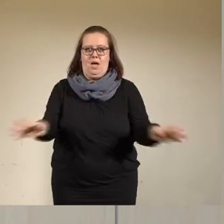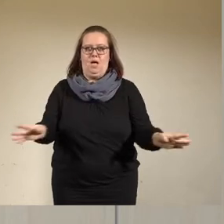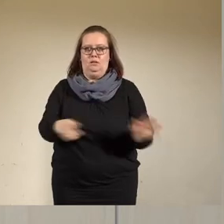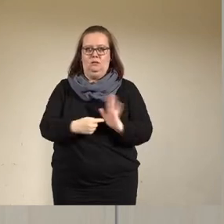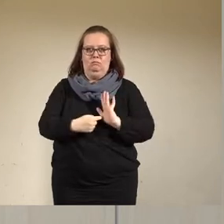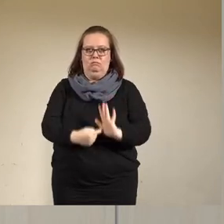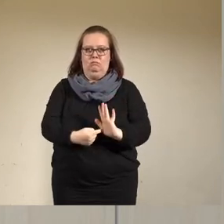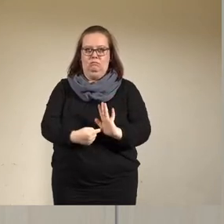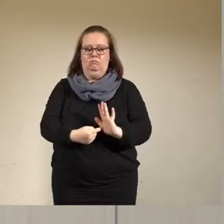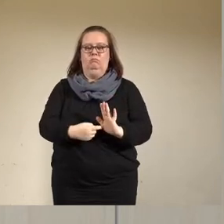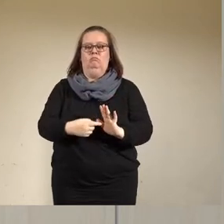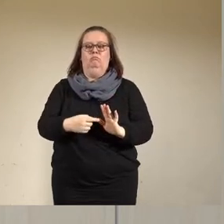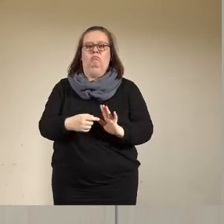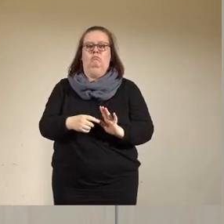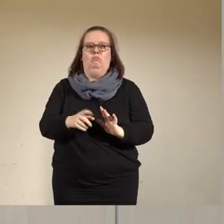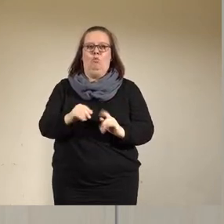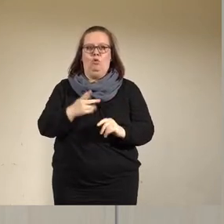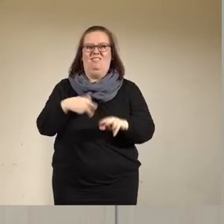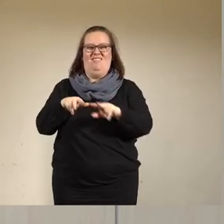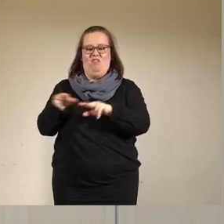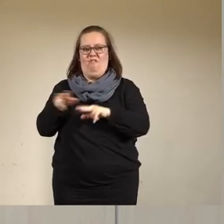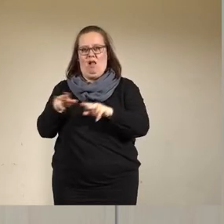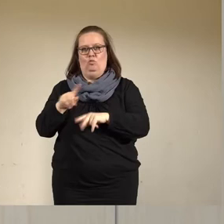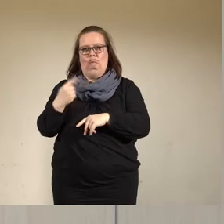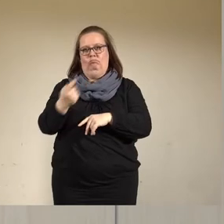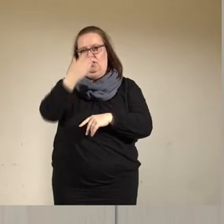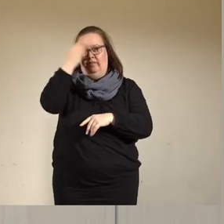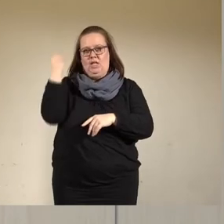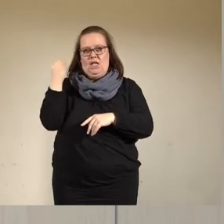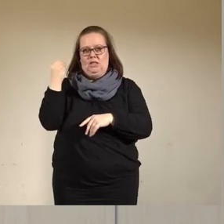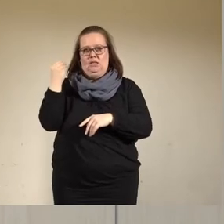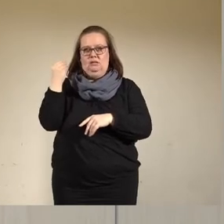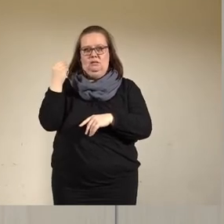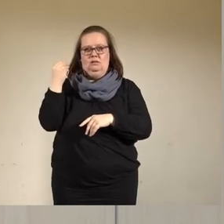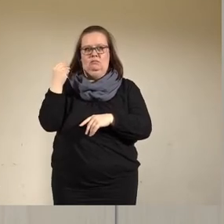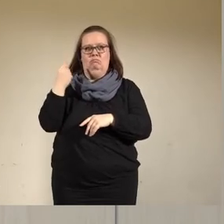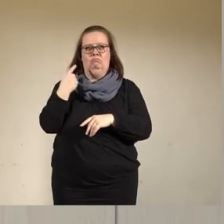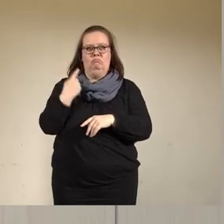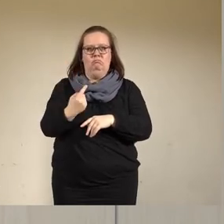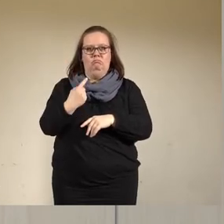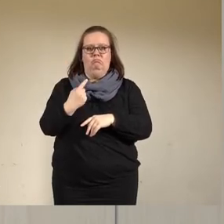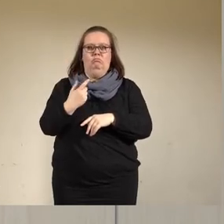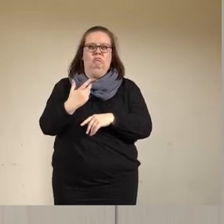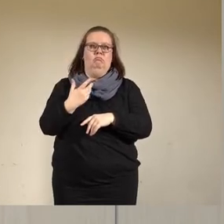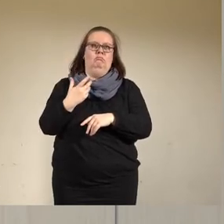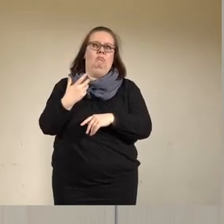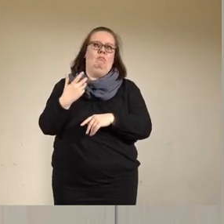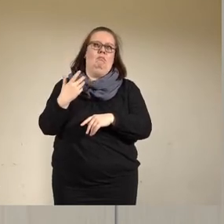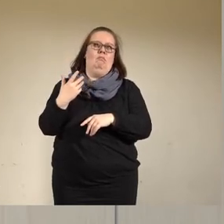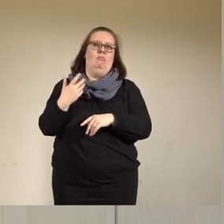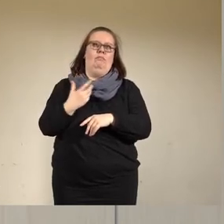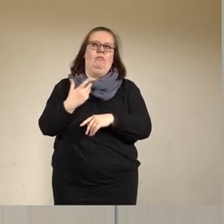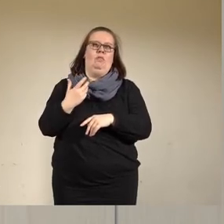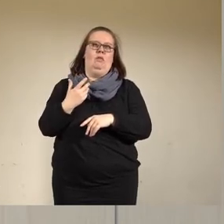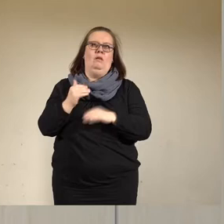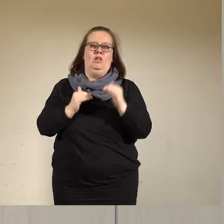Hier ist es unserer Meinung nach der Verwaltung unterlaufen, einen langfristigen Status quo